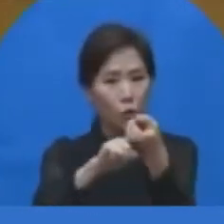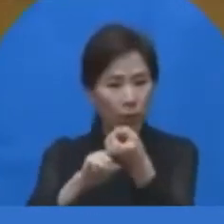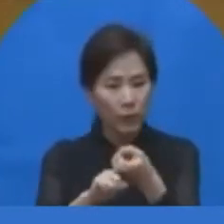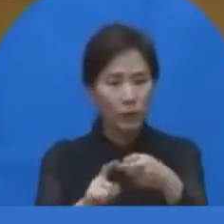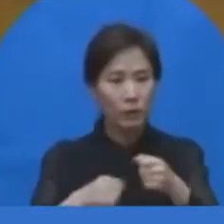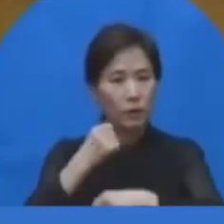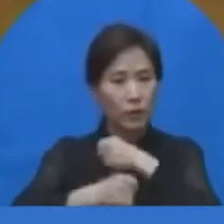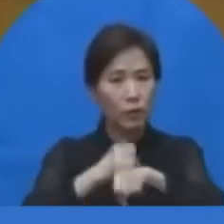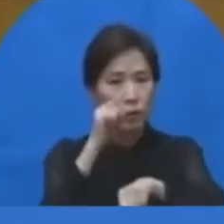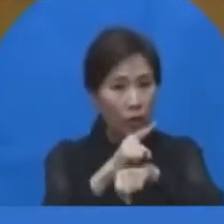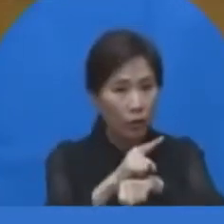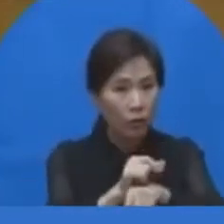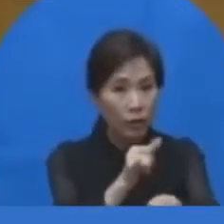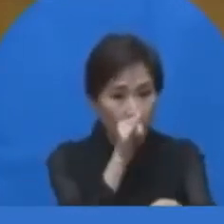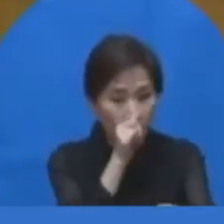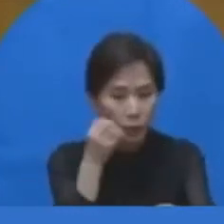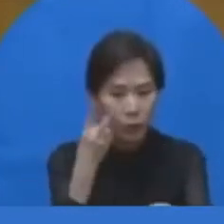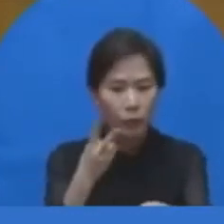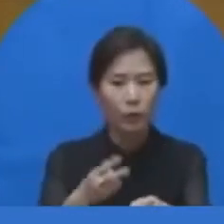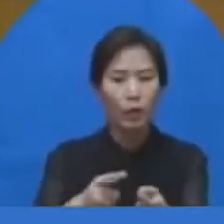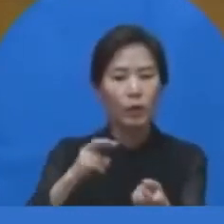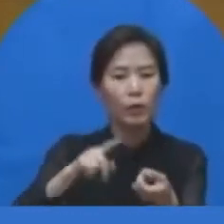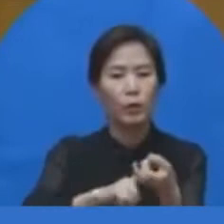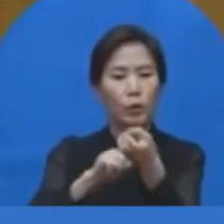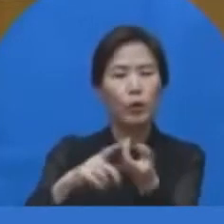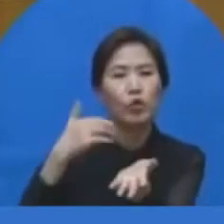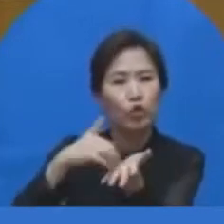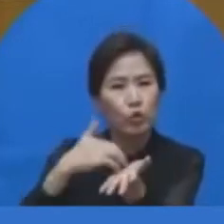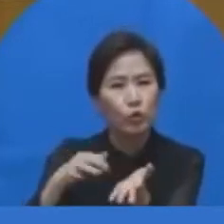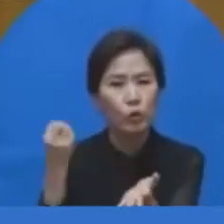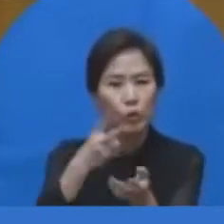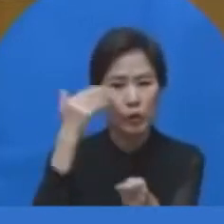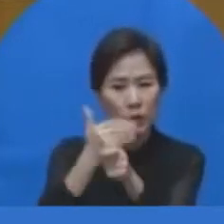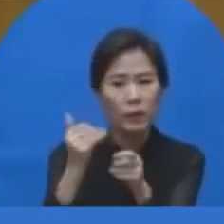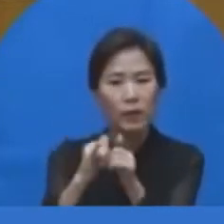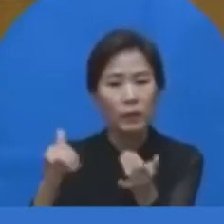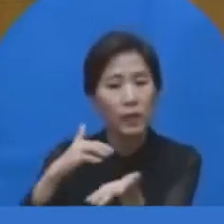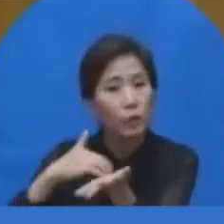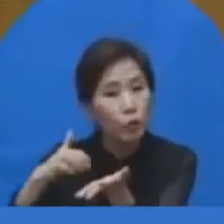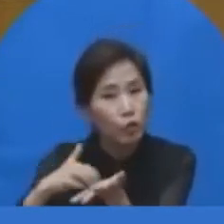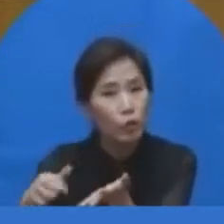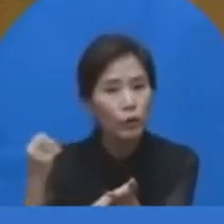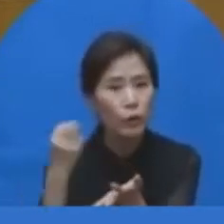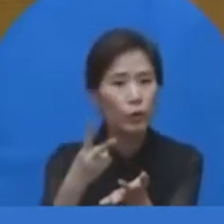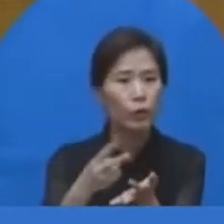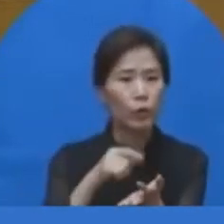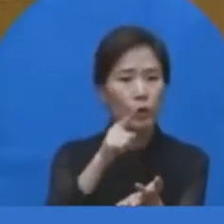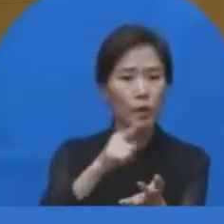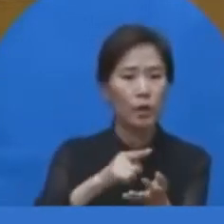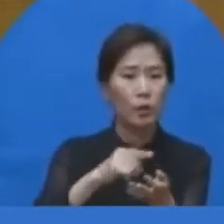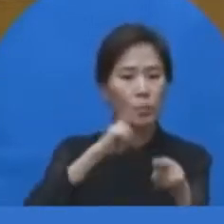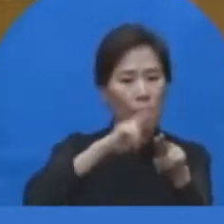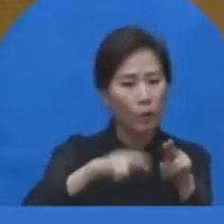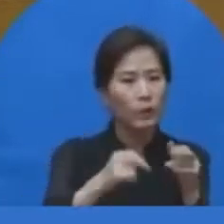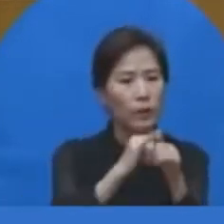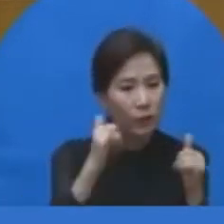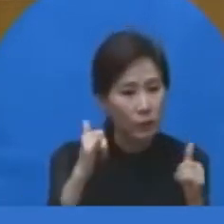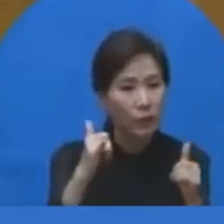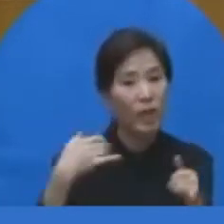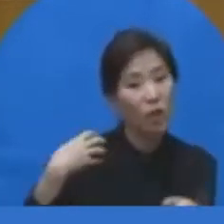요건들 조합원 수라든지 해직자의 수 그리고 해직자의 노동조합 내에서의 역할